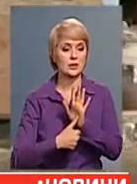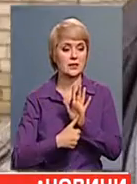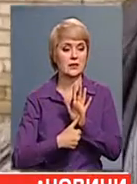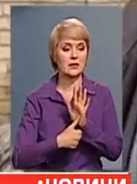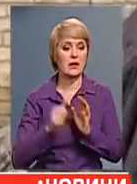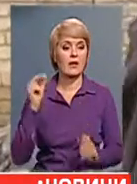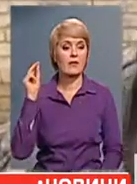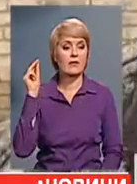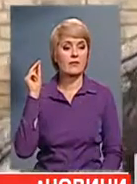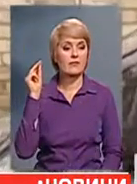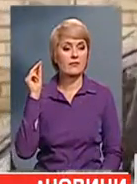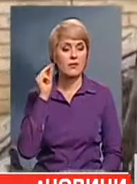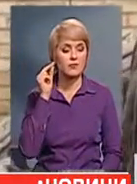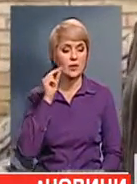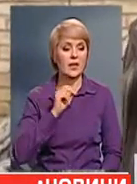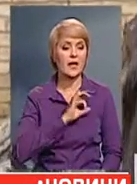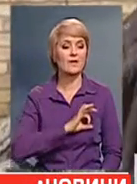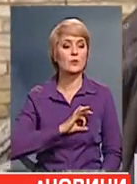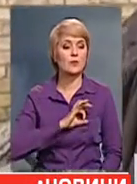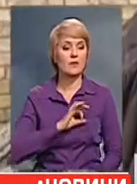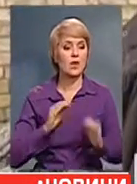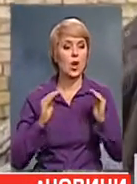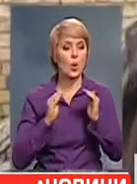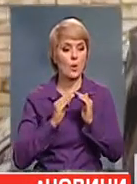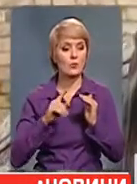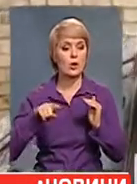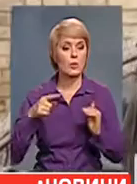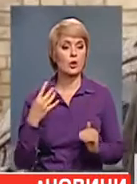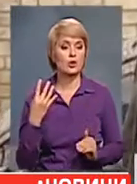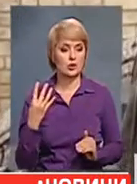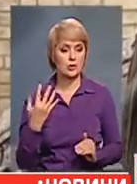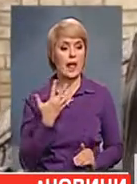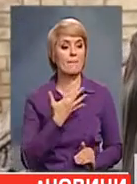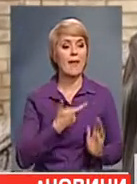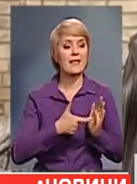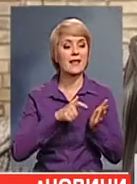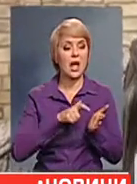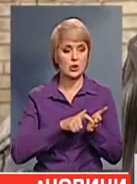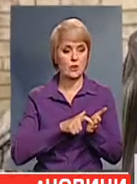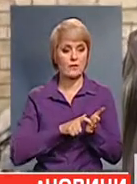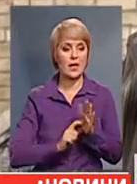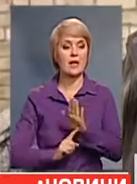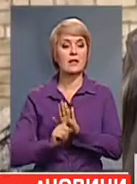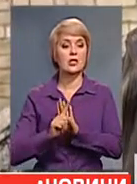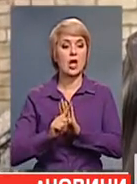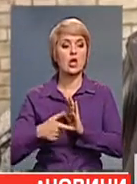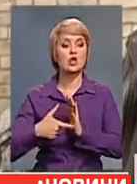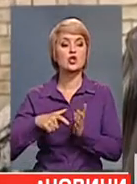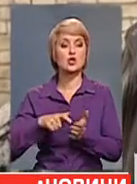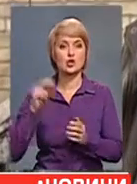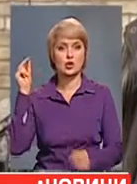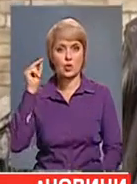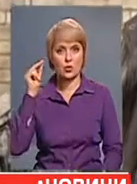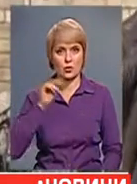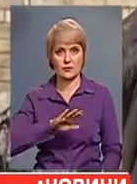6. Навчально в воспитательном комплексі номер 4 буде 5 класів. Начальной школы обучаться, и там